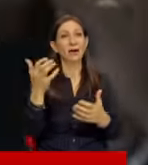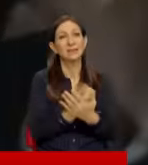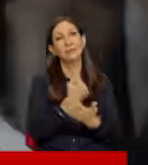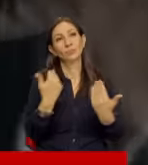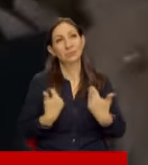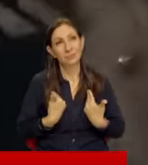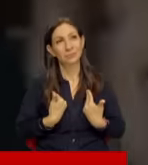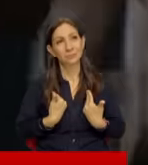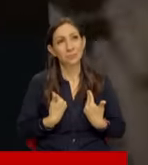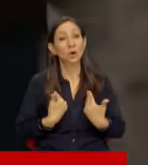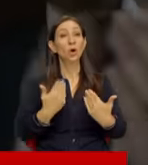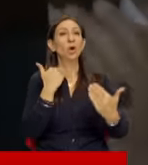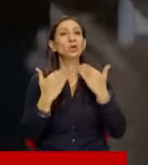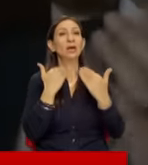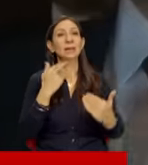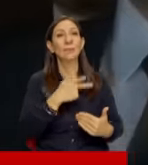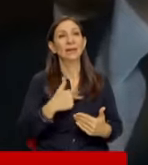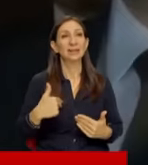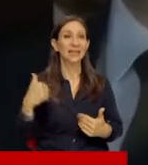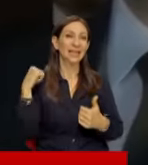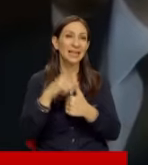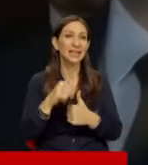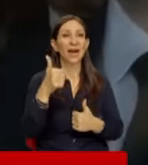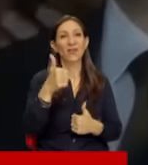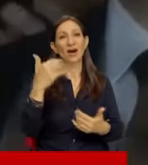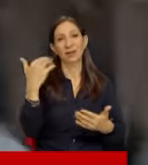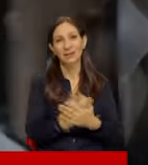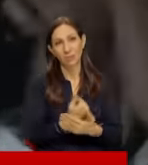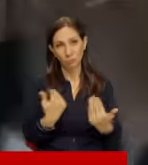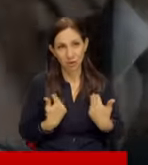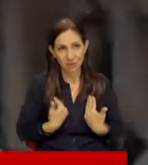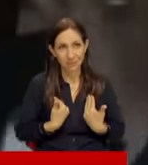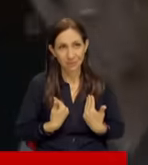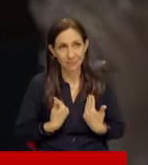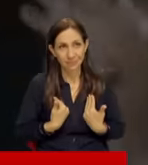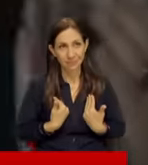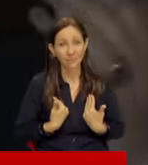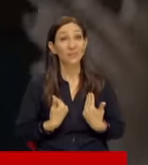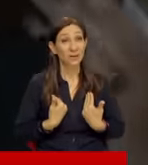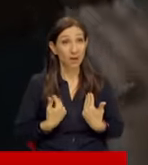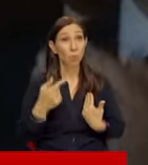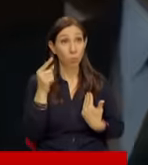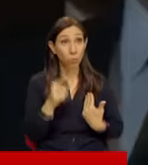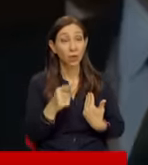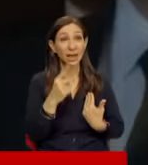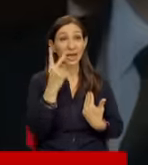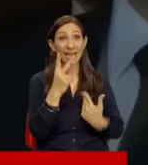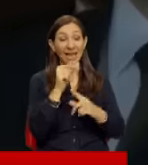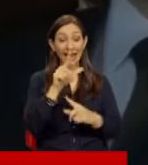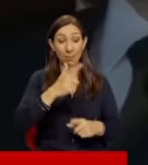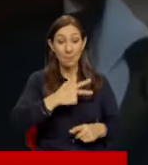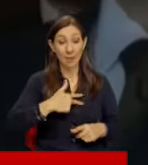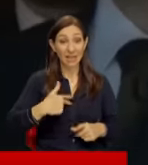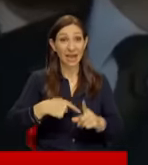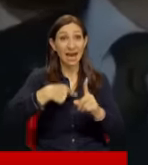kazanmış bulunmakta. Yozgat Belediyesi'ni yine yeniden Refah Partimiz kazanmıştır. Ve bu iki il